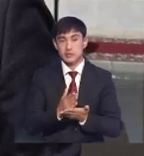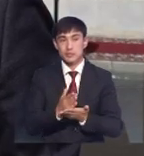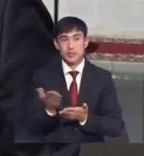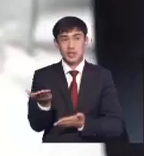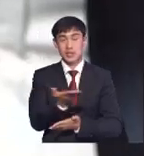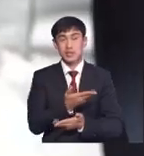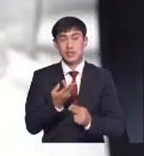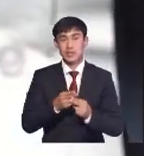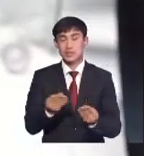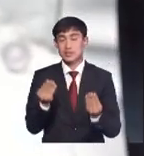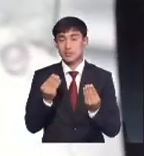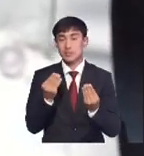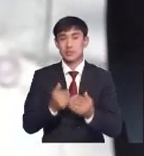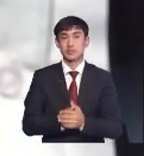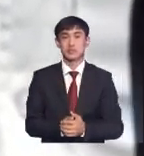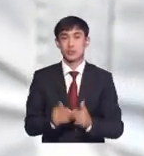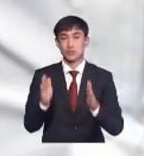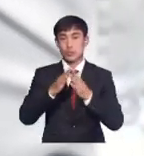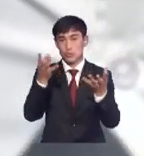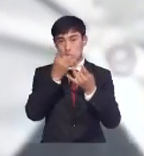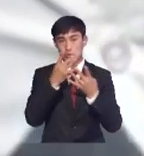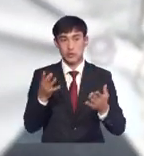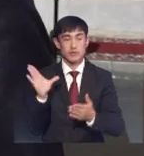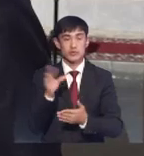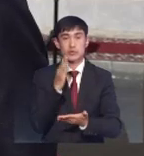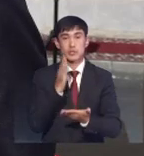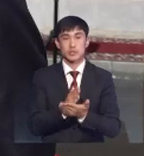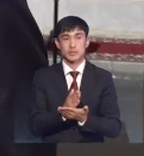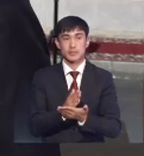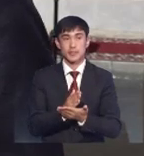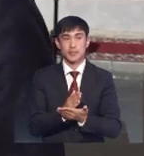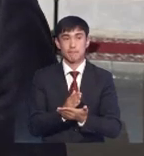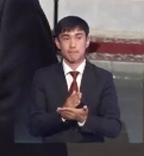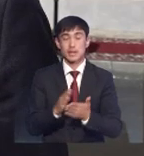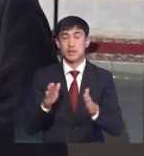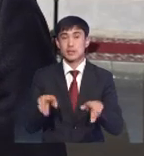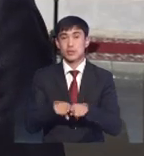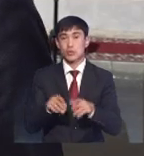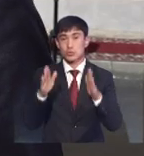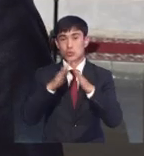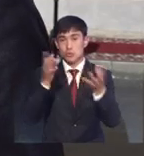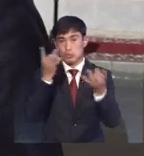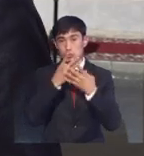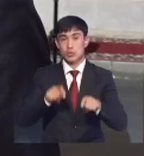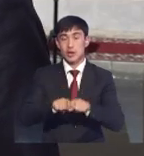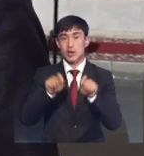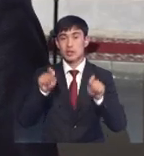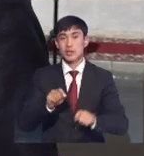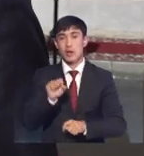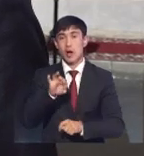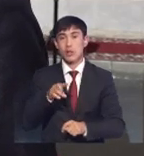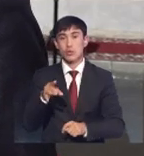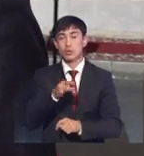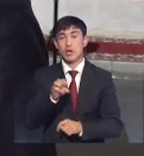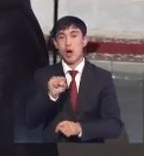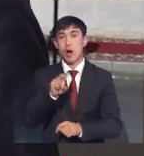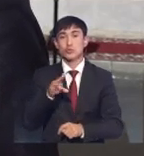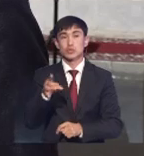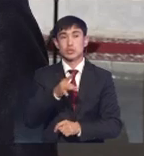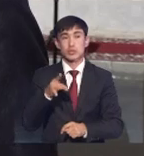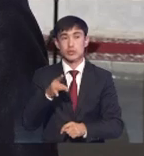И для них это самый классный Дом культуры. Все есть здесь. Вот такой Дом культуры В этом году открыли Алакульском и Аксуском районе.